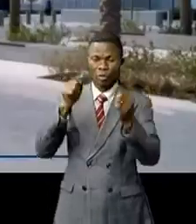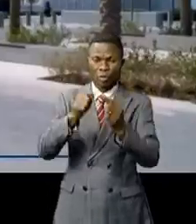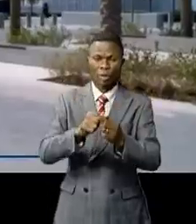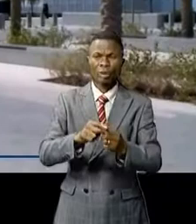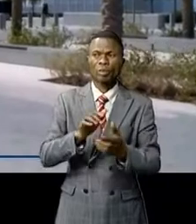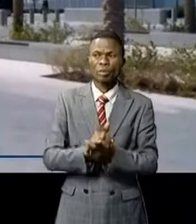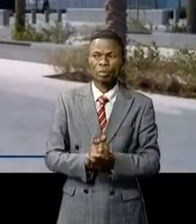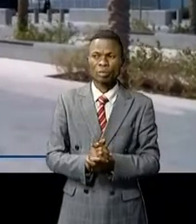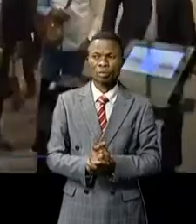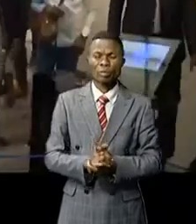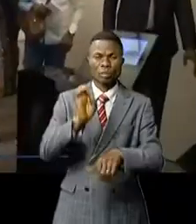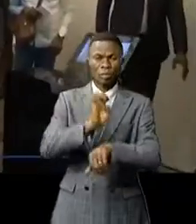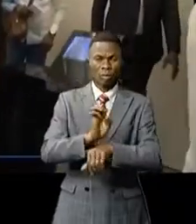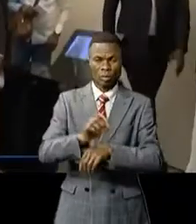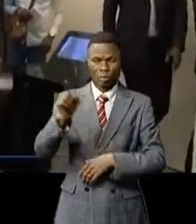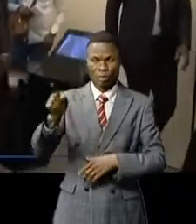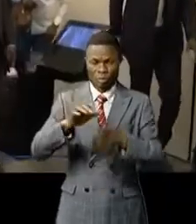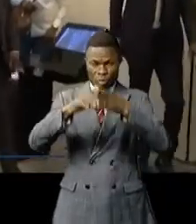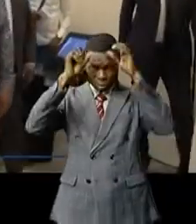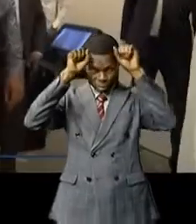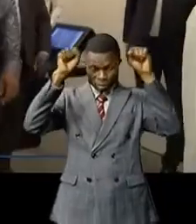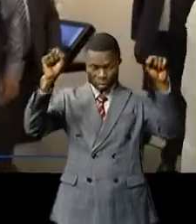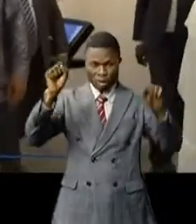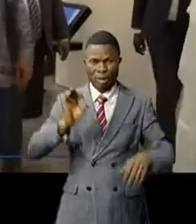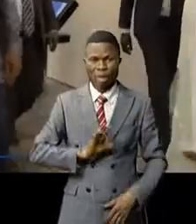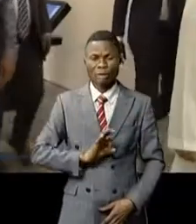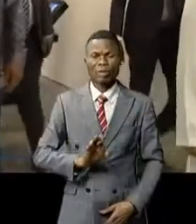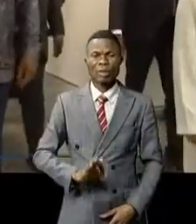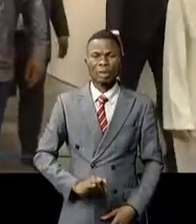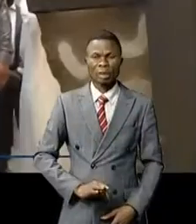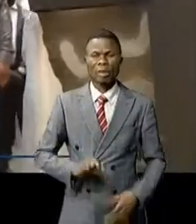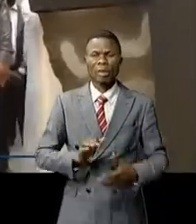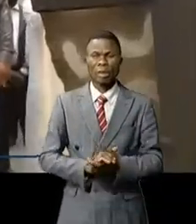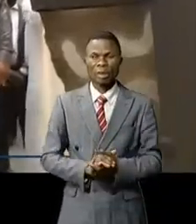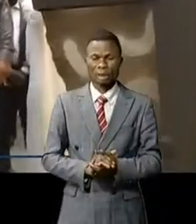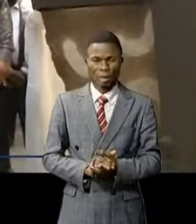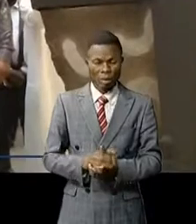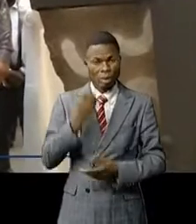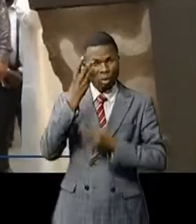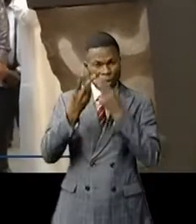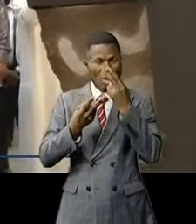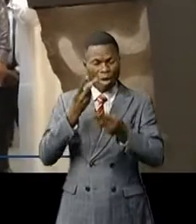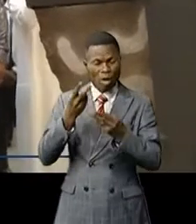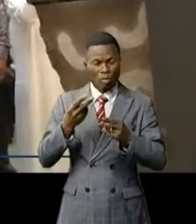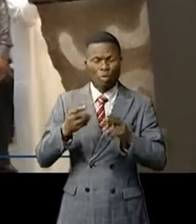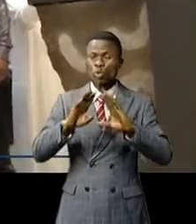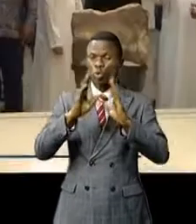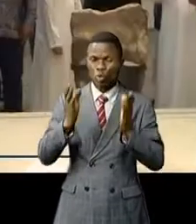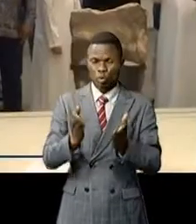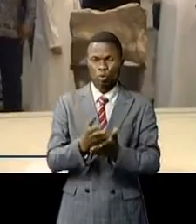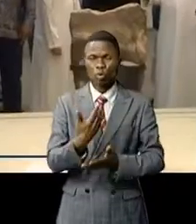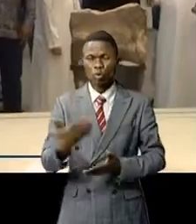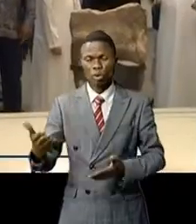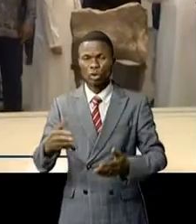musée du Louvre d'Abu Dhabi. Le président de la République, Félix-Antoine Tshisekedi Tshilombo, a eu avec toute sa délégation l'opportunité